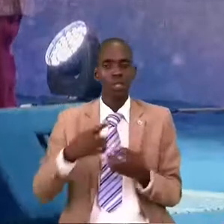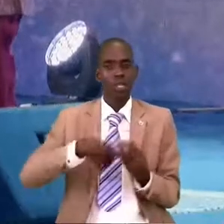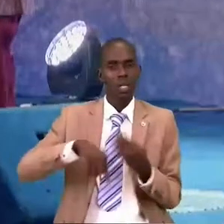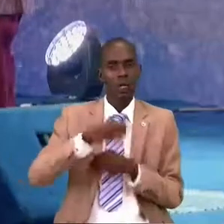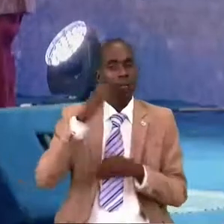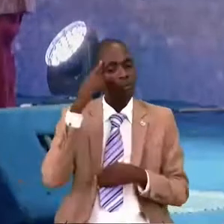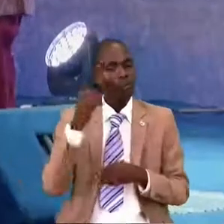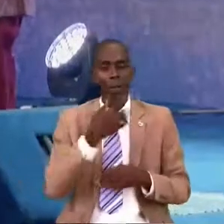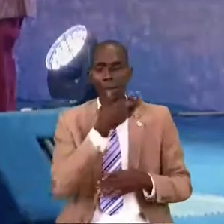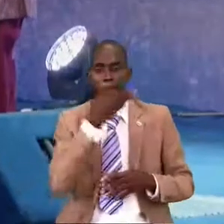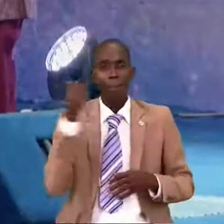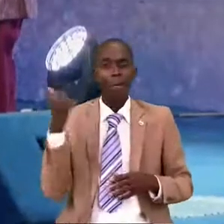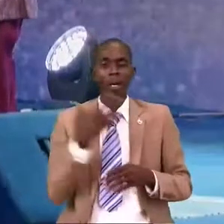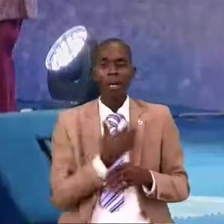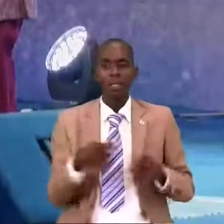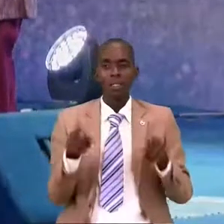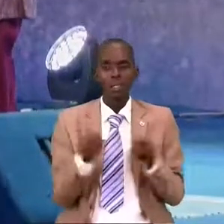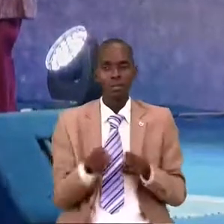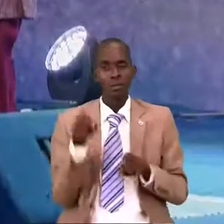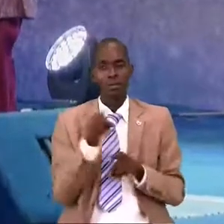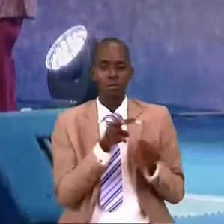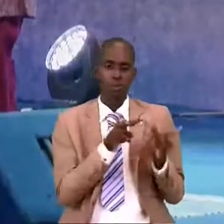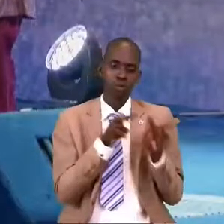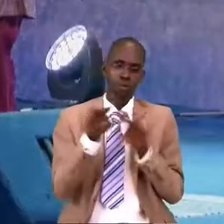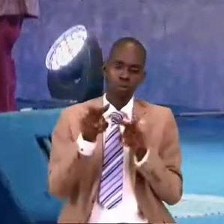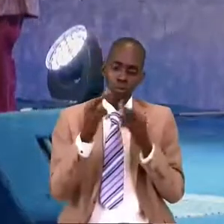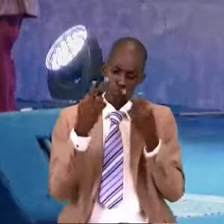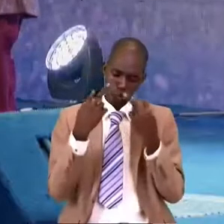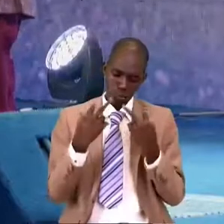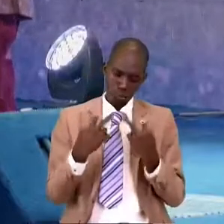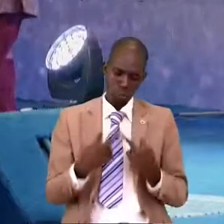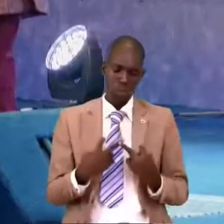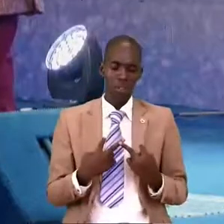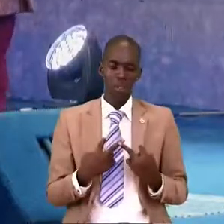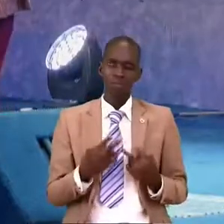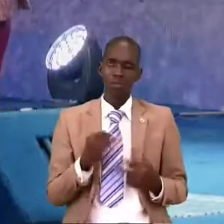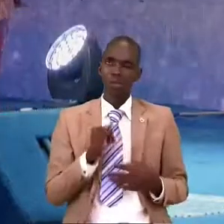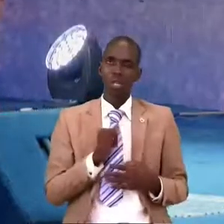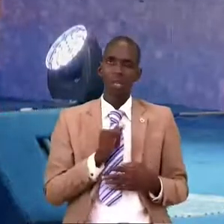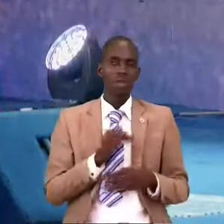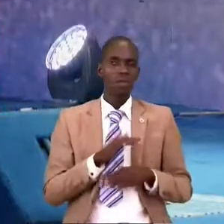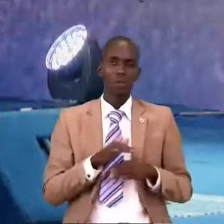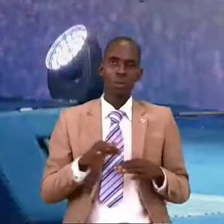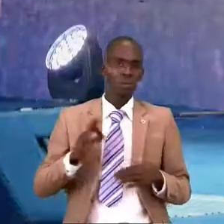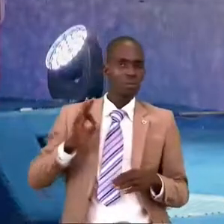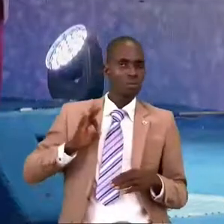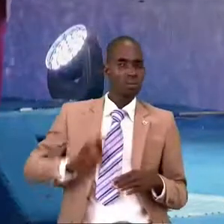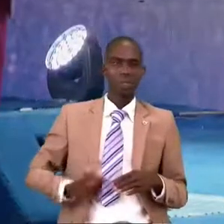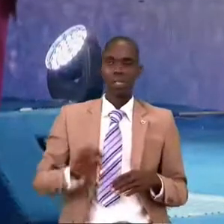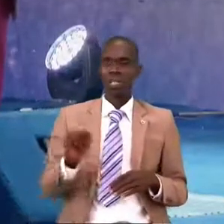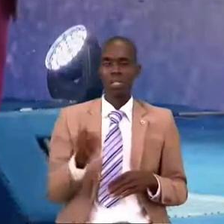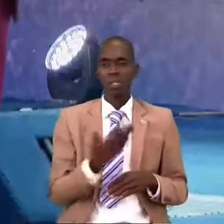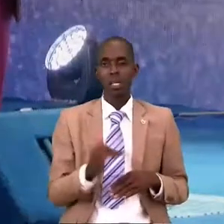dis, je ne mérite rien. Oh, je connais ma vie pécheresse. Je sais combien de fois je suis